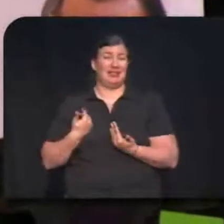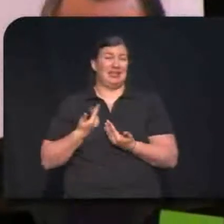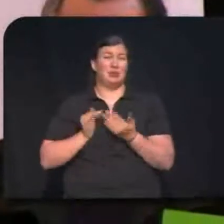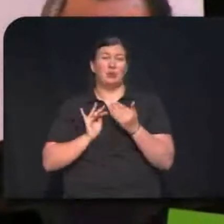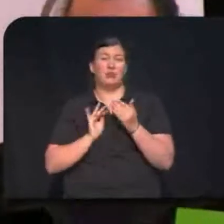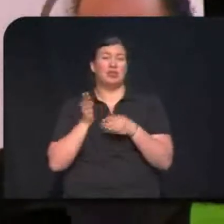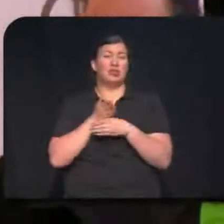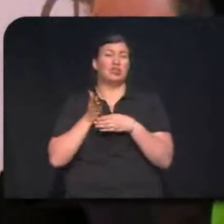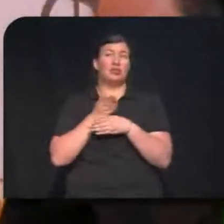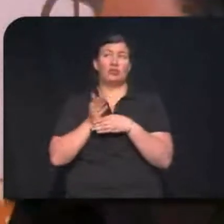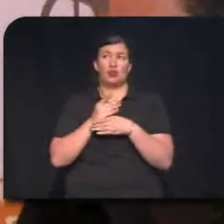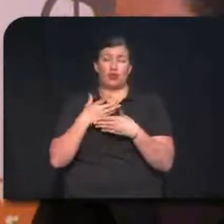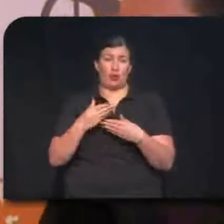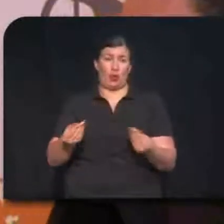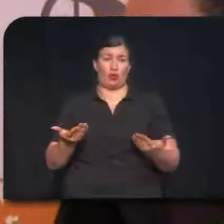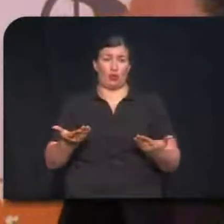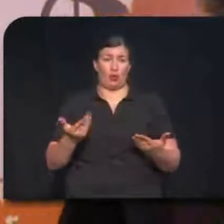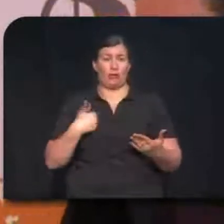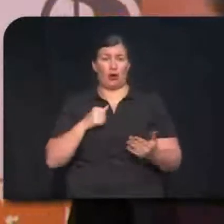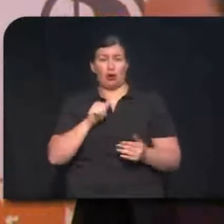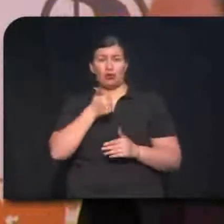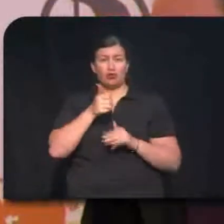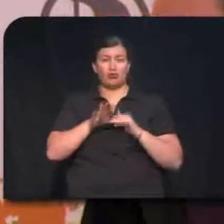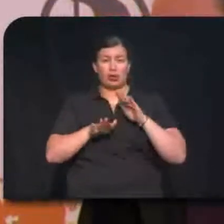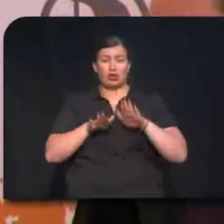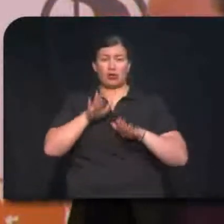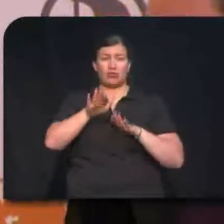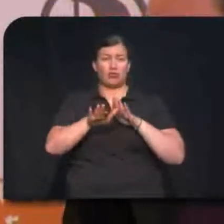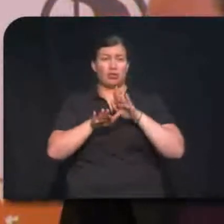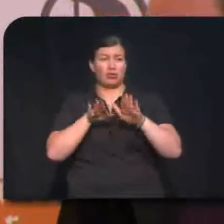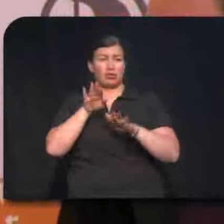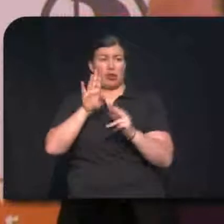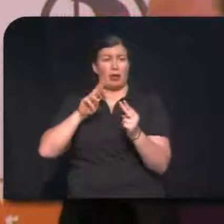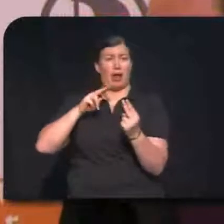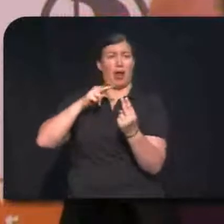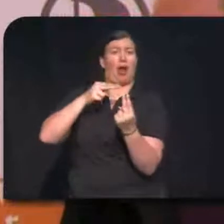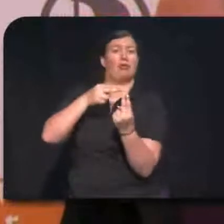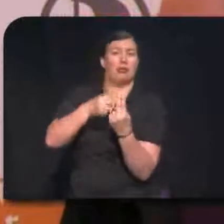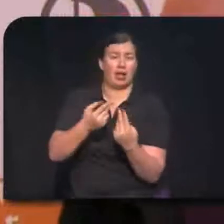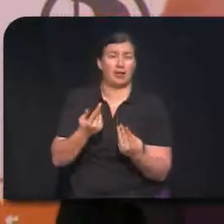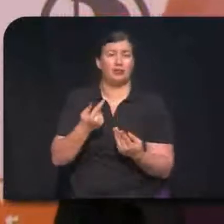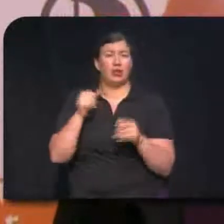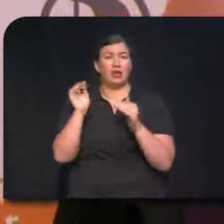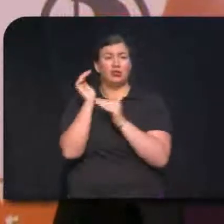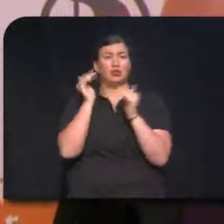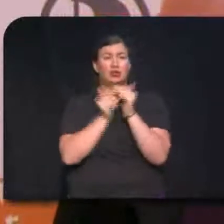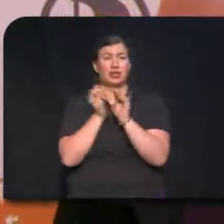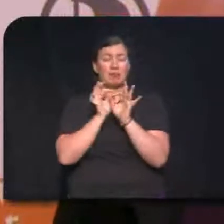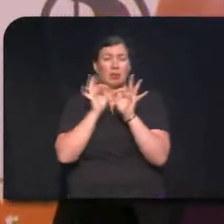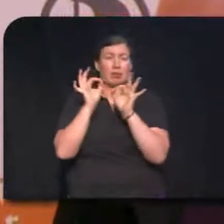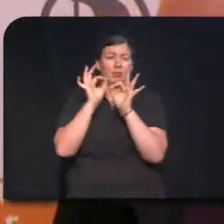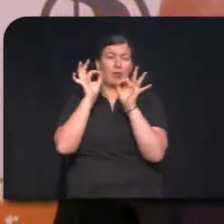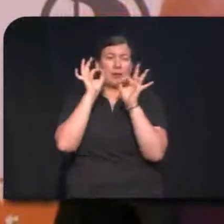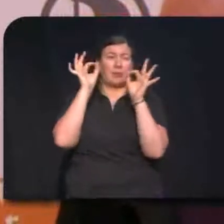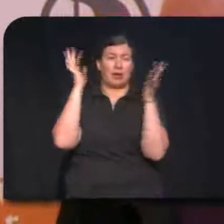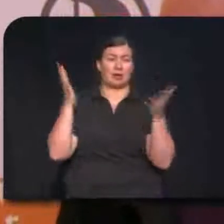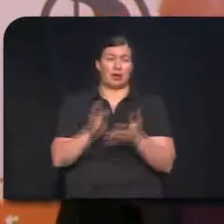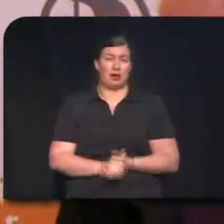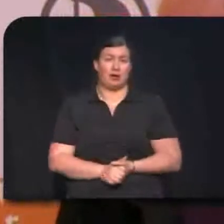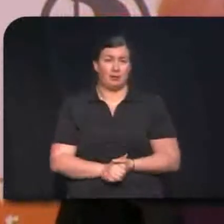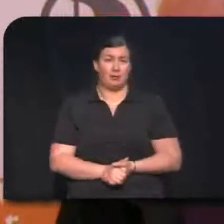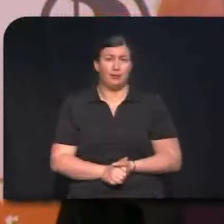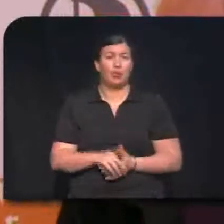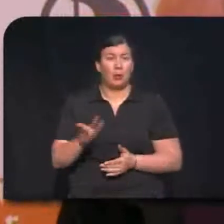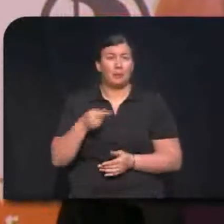wo wir uns Schritt für Schritt voranwagen können von sicheren Systemen in weniger sicherer Systeme und das verbessern das können wir mit dieser entscheidordnung